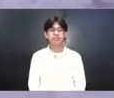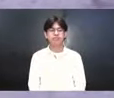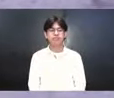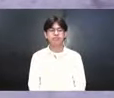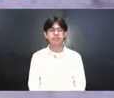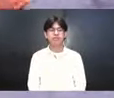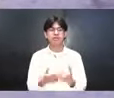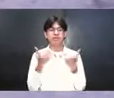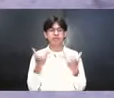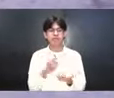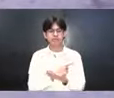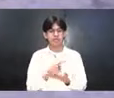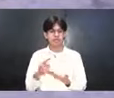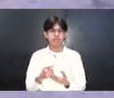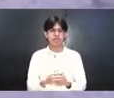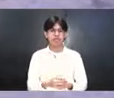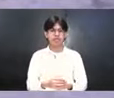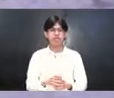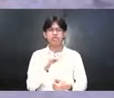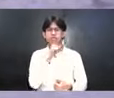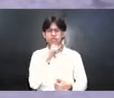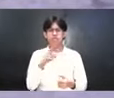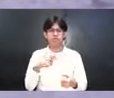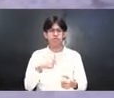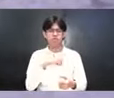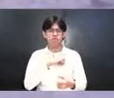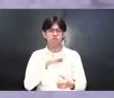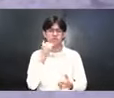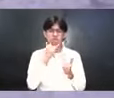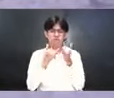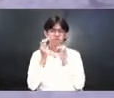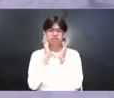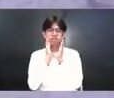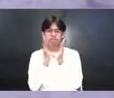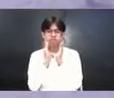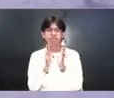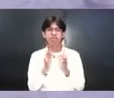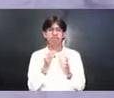ito, dami mong ginawang kasalanan. Akahiya ka.